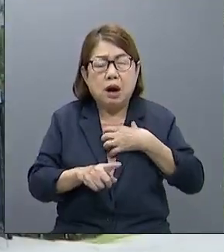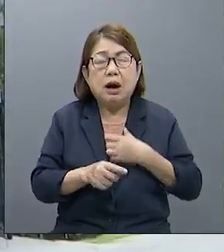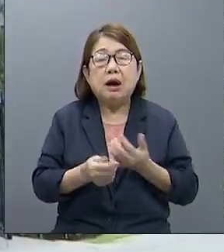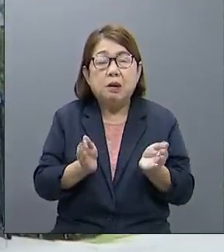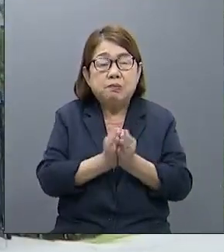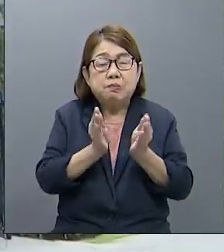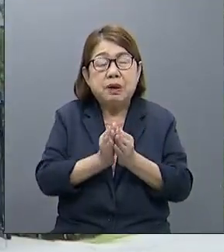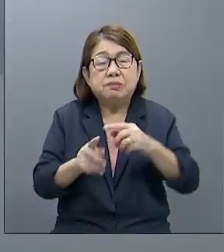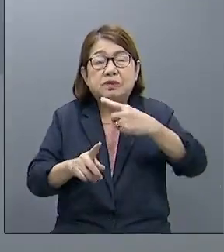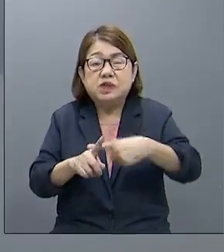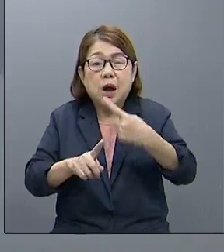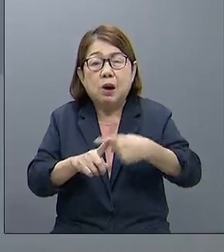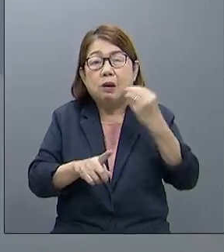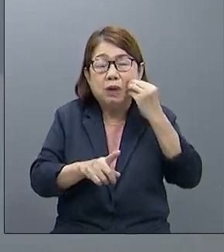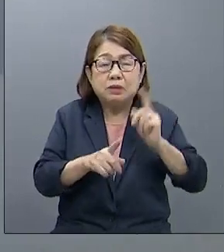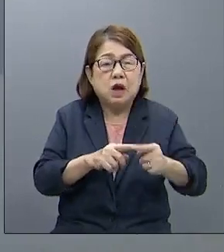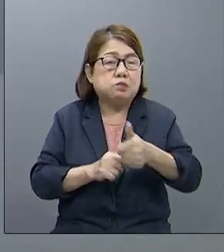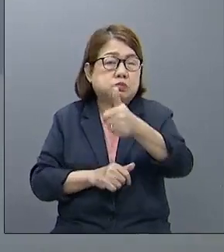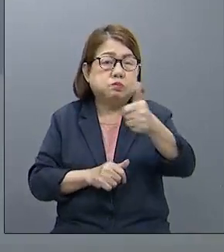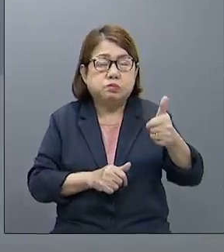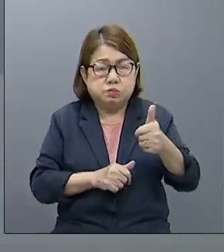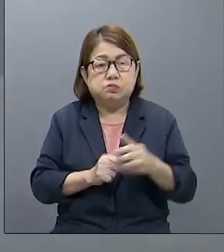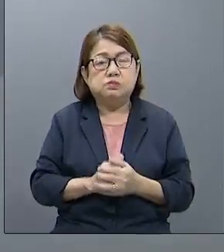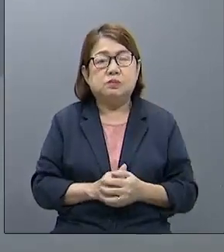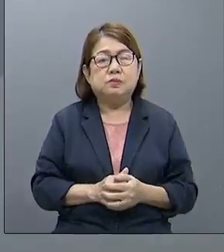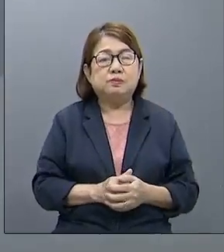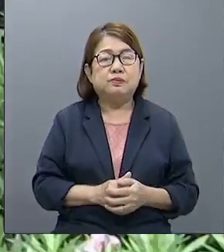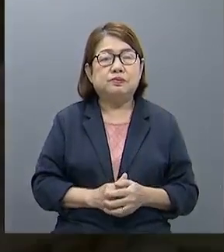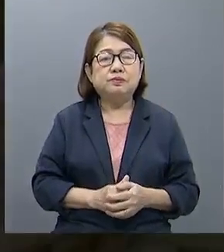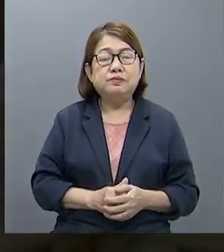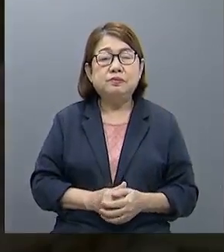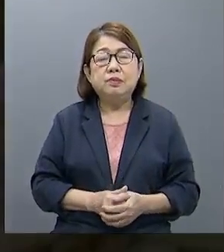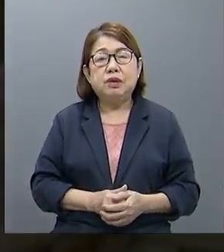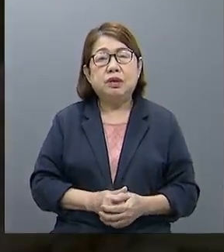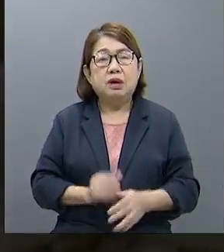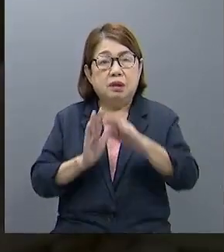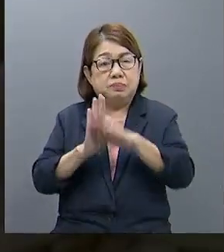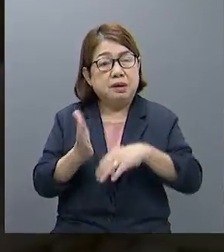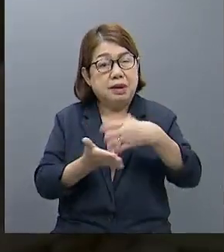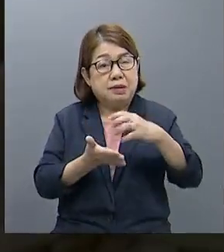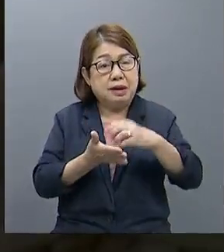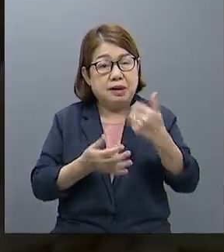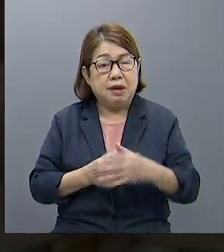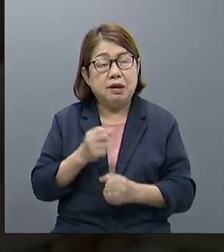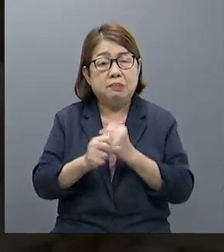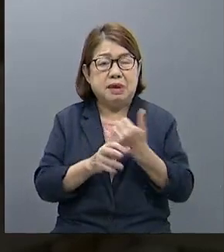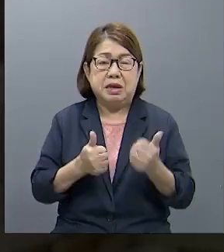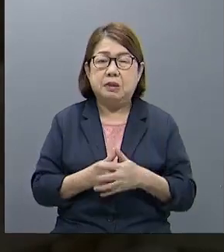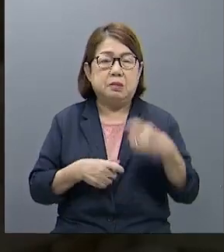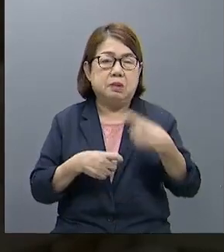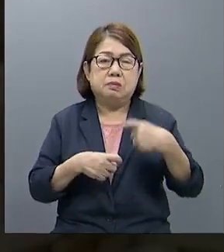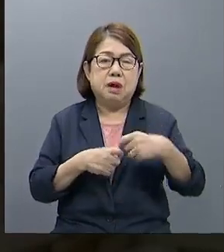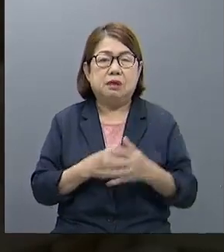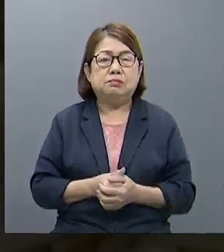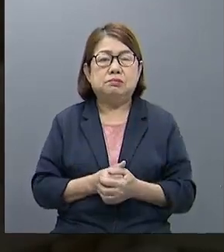นะคะปรับตัวเพิ่มขึ้นในทุกประเภทที่อยู่อาศัยค่ะจากที่เล่ามาทั้งหมดนะคะจะเห็นได้ว่าปีนี้ไม่ง่ายนะคะสำหรับภา